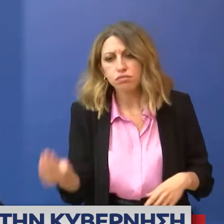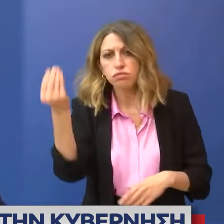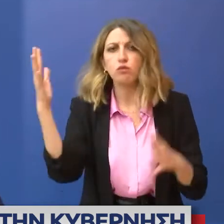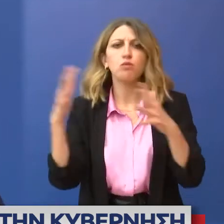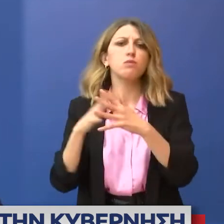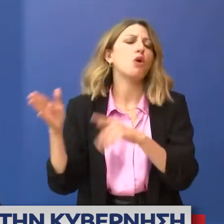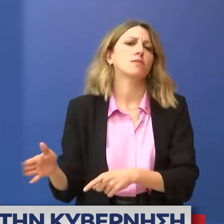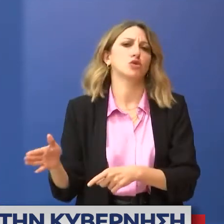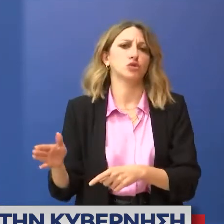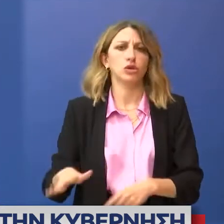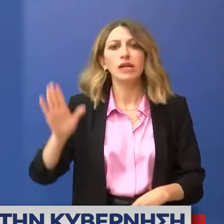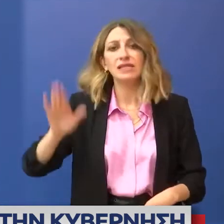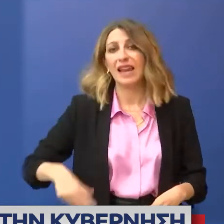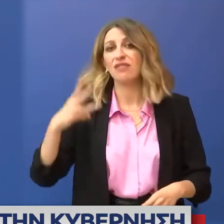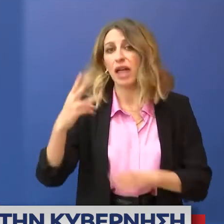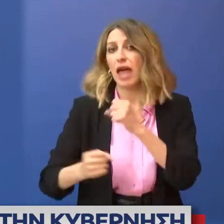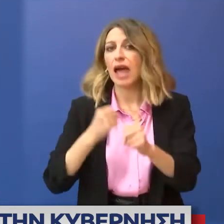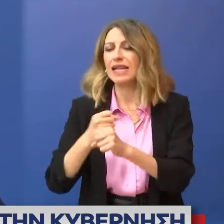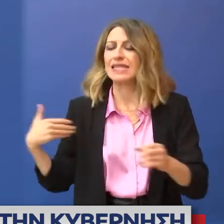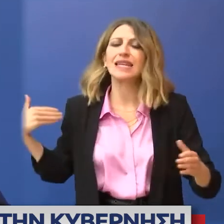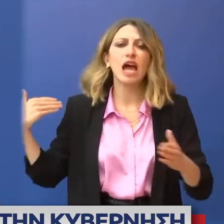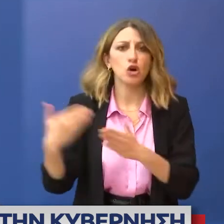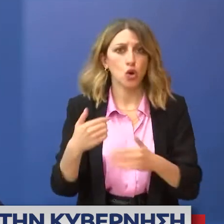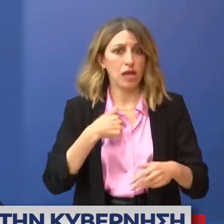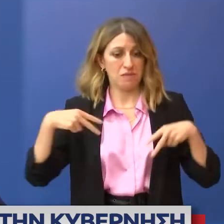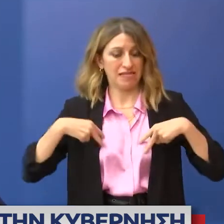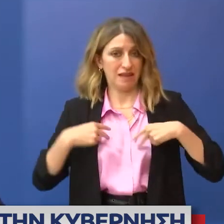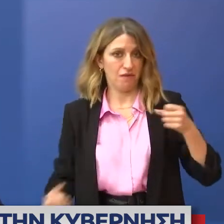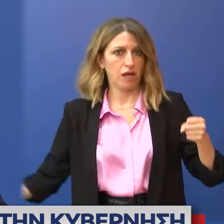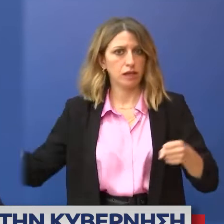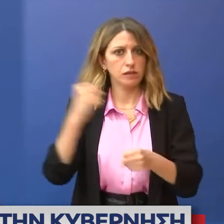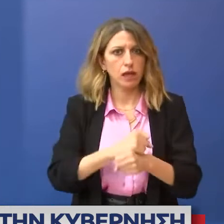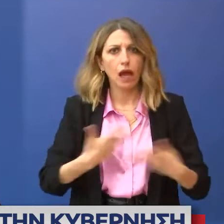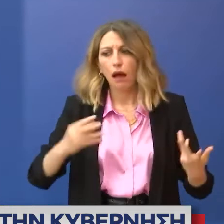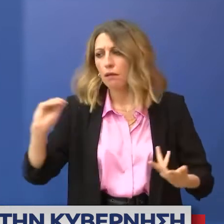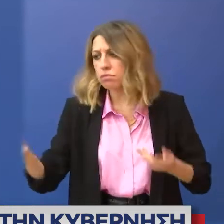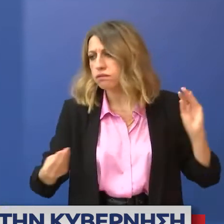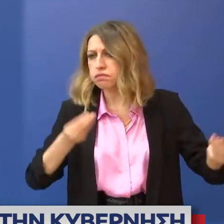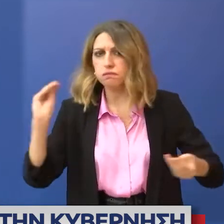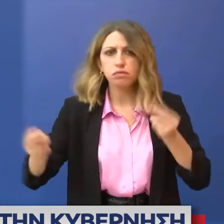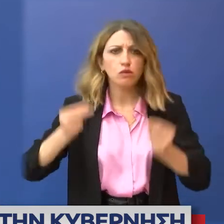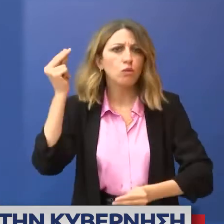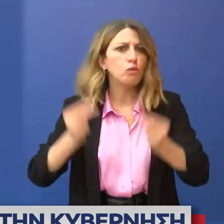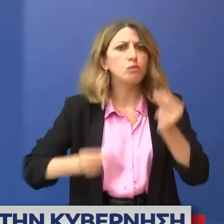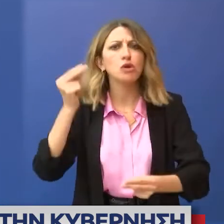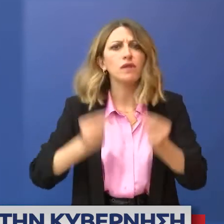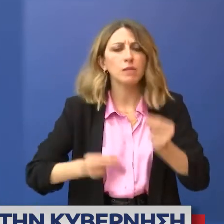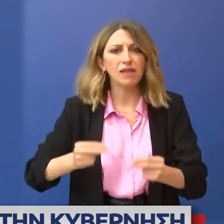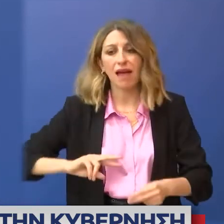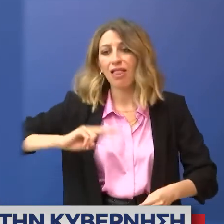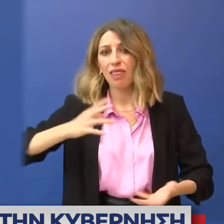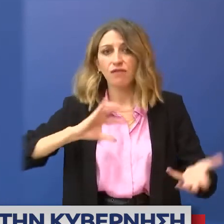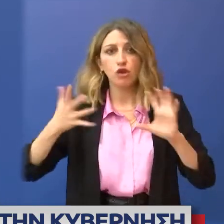σήμερα διπλάσιους πόρους σε σχέση με τον μέσο όρο στην Ευρώπη, κάτι που δεν ισχύει, ξεκαθάρισε ότι αυτή τη στιγμή το δημοσιονομικό περιθώριο έχει